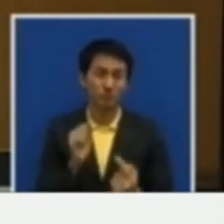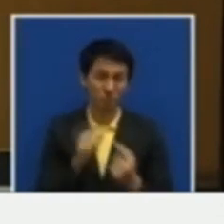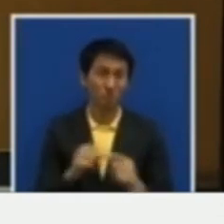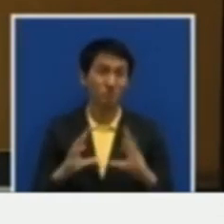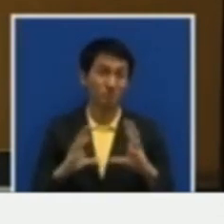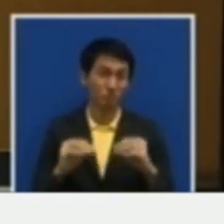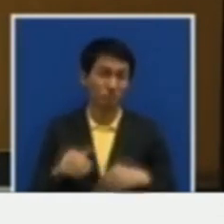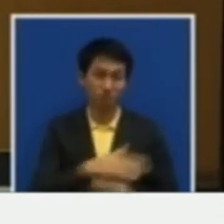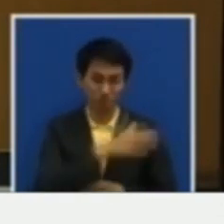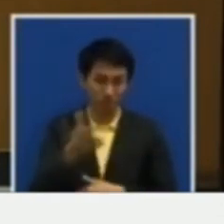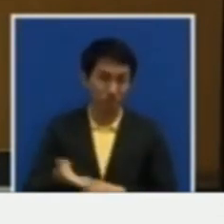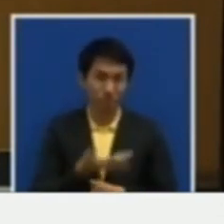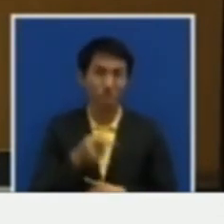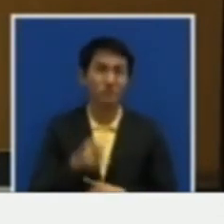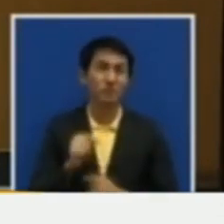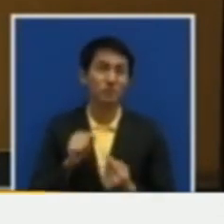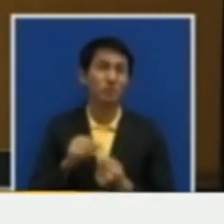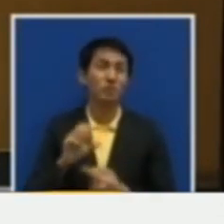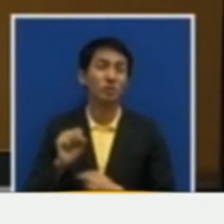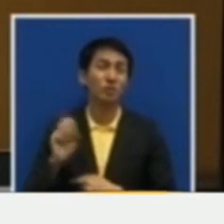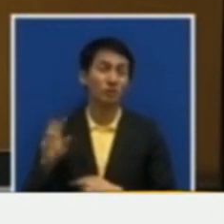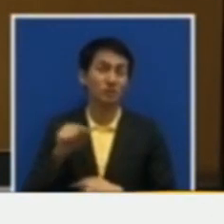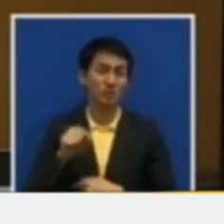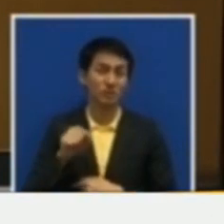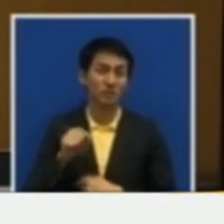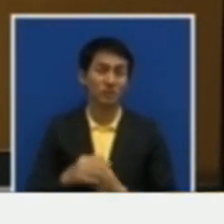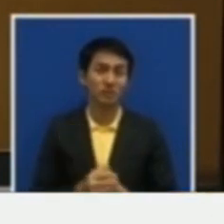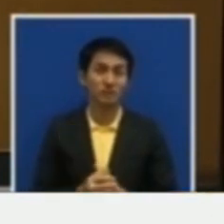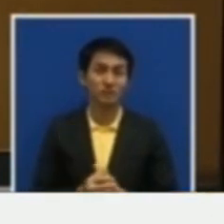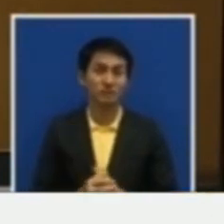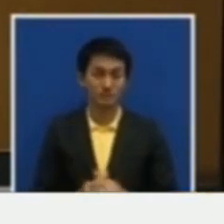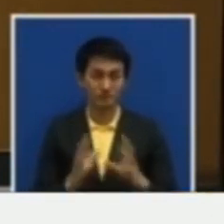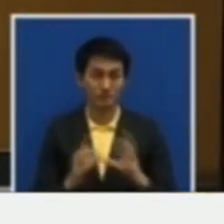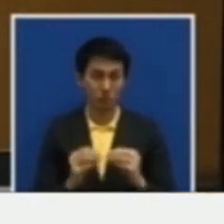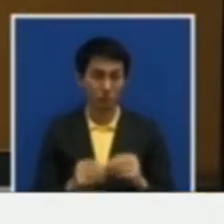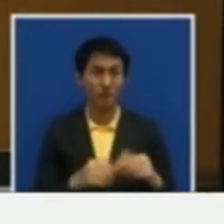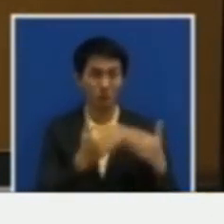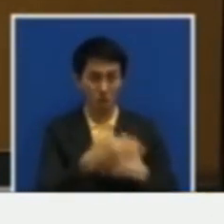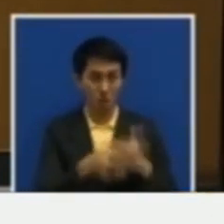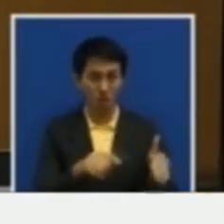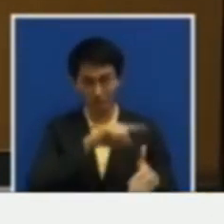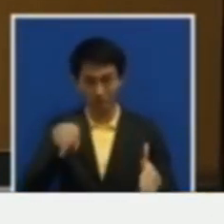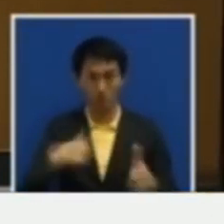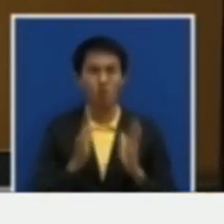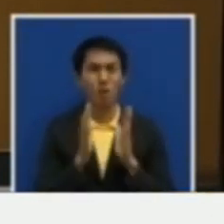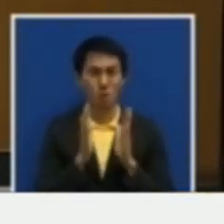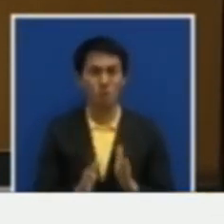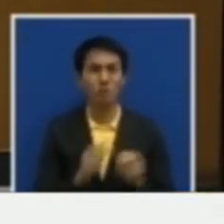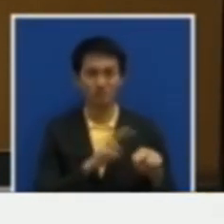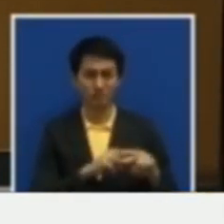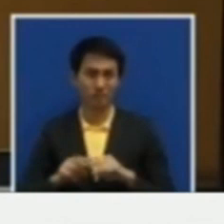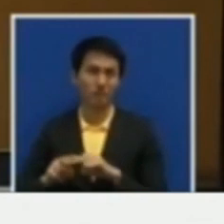ผมว่าไม่ยากเลยเรื่องนี้แก้ปัญหานิดเดียวนะพอเข้ามานั่งเสร็จเนี่ยก็ดูเลยนับเป็นนาทีถ้าขาดไปเท่าไหร่ก็หักเงินเดือนไปต